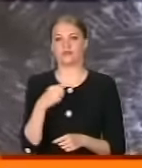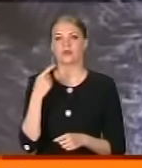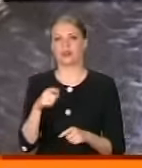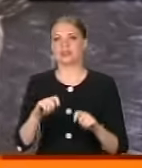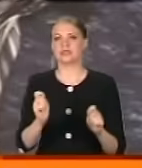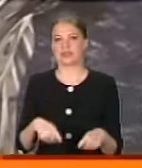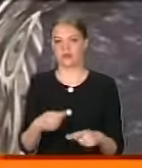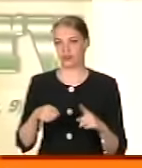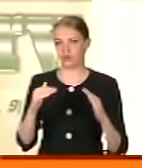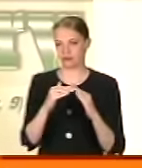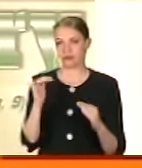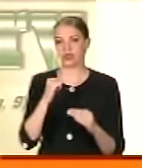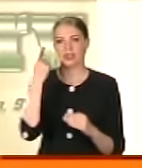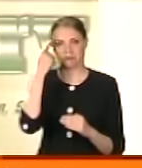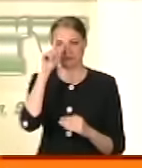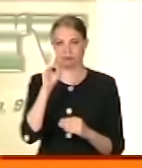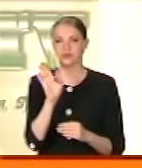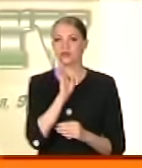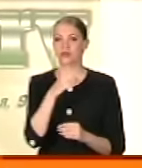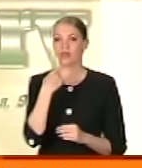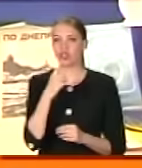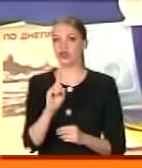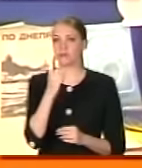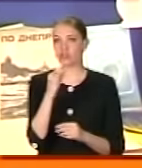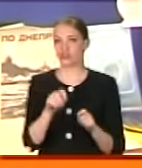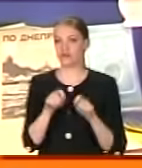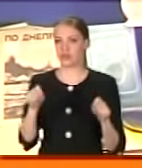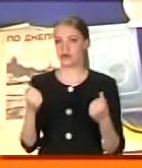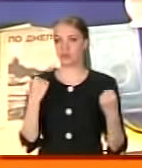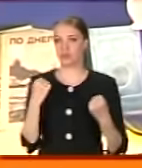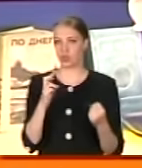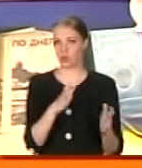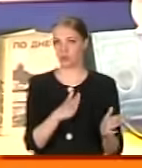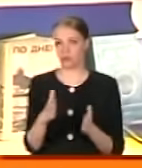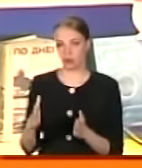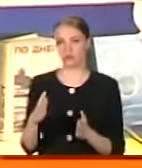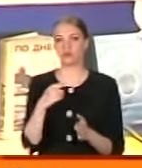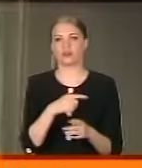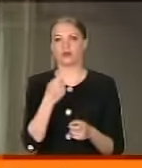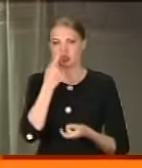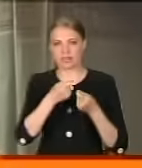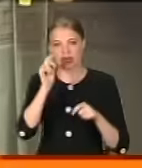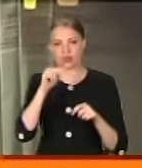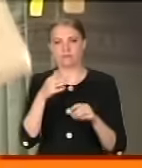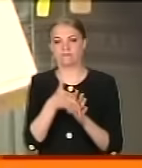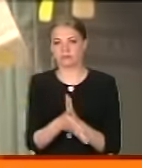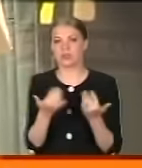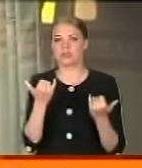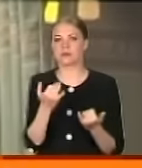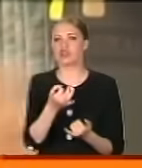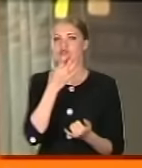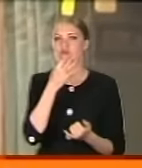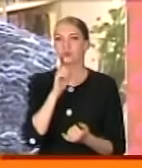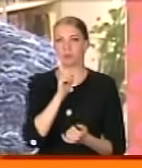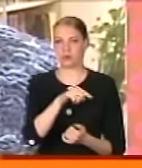завика закладу авторка иде жн каже перш ж вкрити спортивну библиотеку ретельно вивчила тепер вподобання